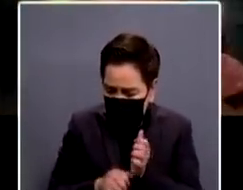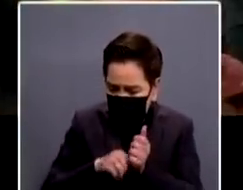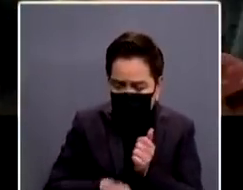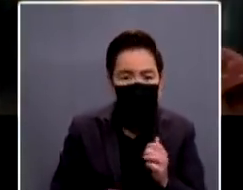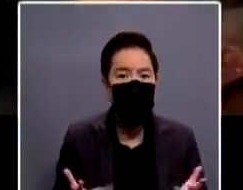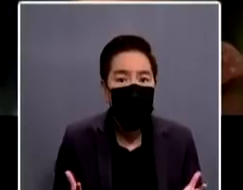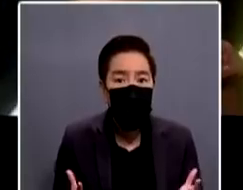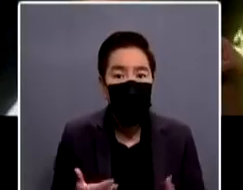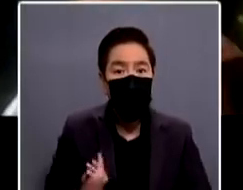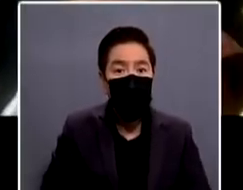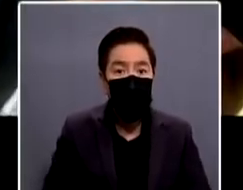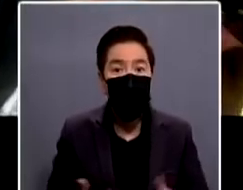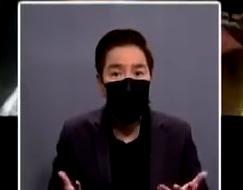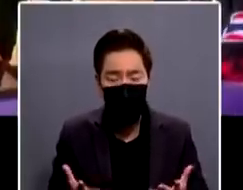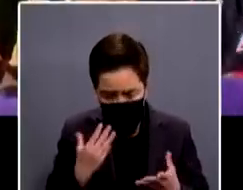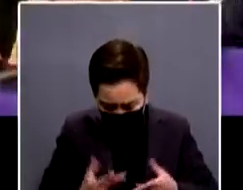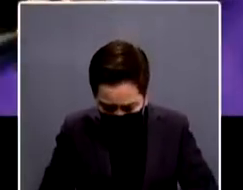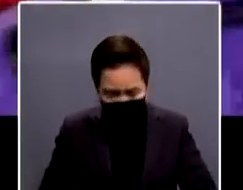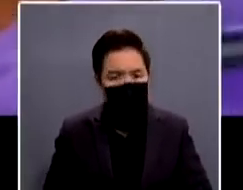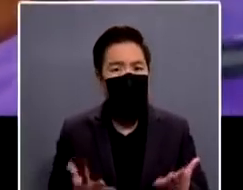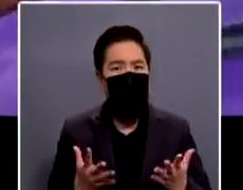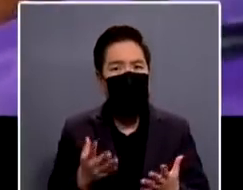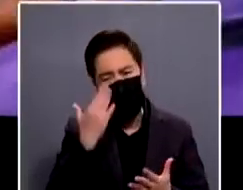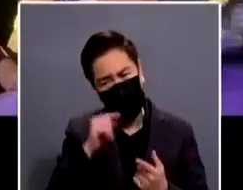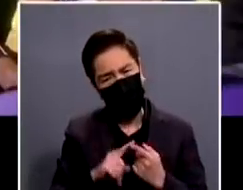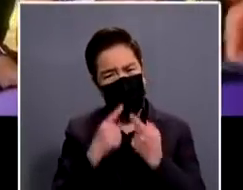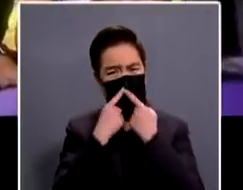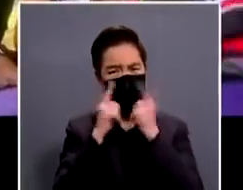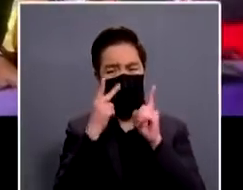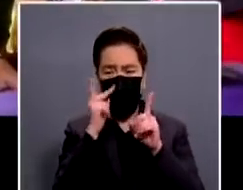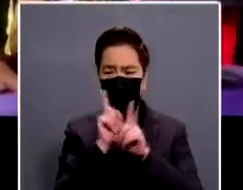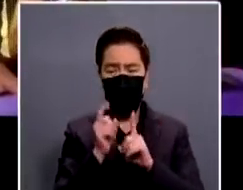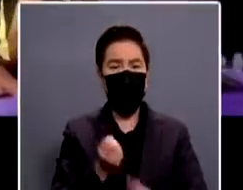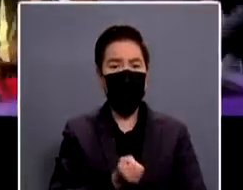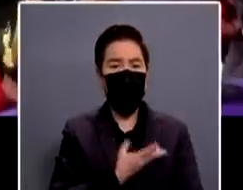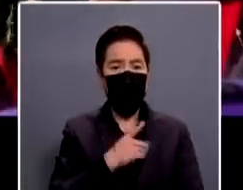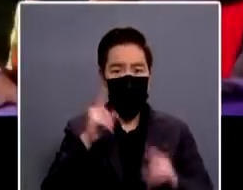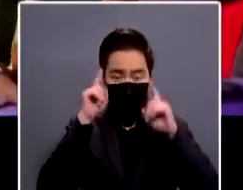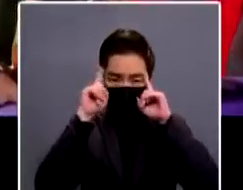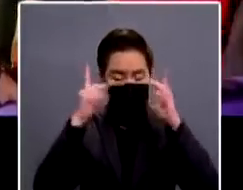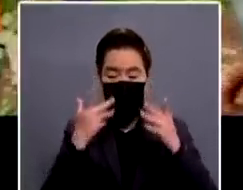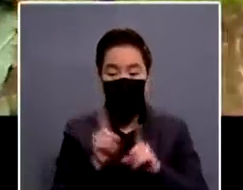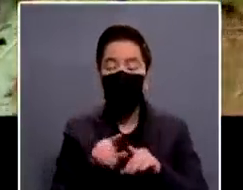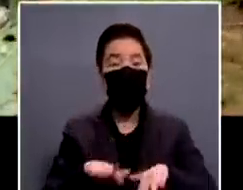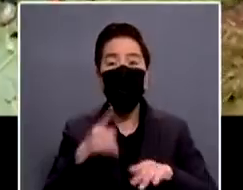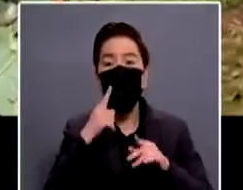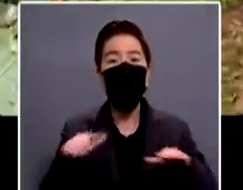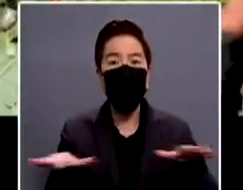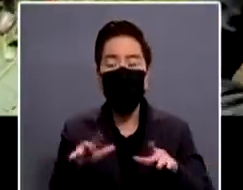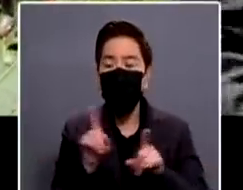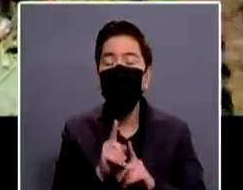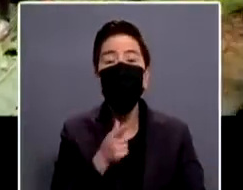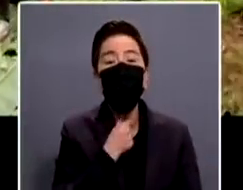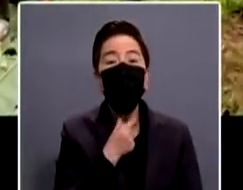ได้อุจจาระปัสสาวะตามปกติของเด็กอ่ะ แล้วก็ไม่ได้ดูว่าจะดูตื่นตระหนกตกใจอะไรน้องก็ดูเหมือนกับปกติ มีแค่